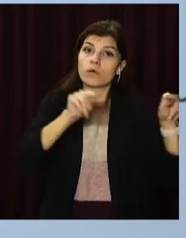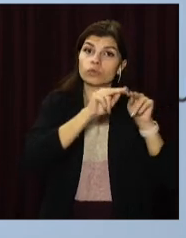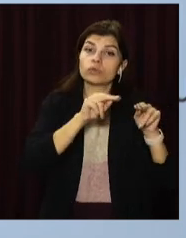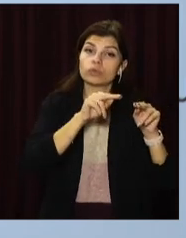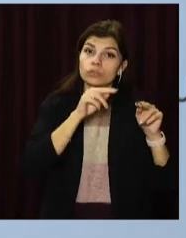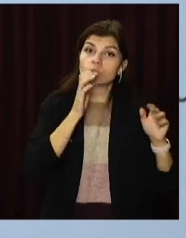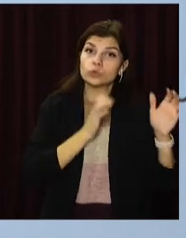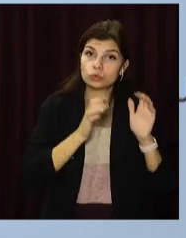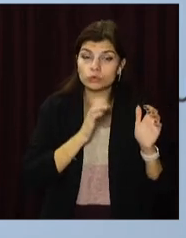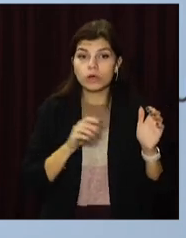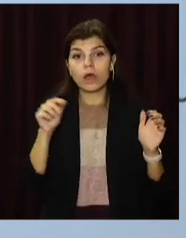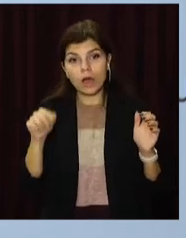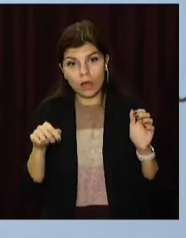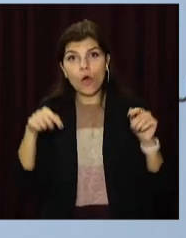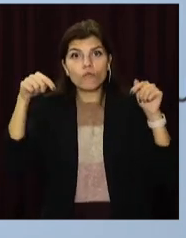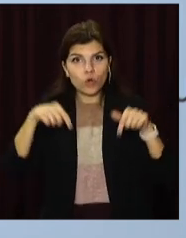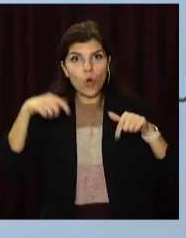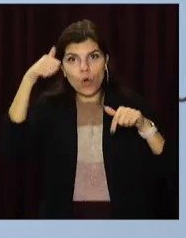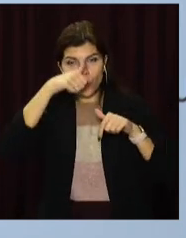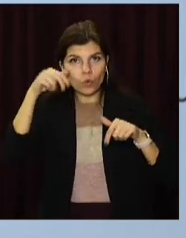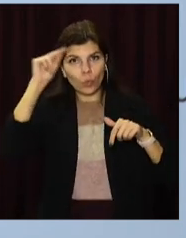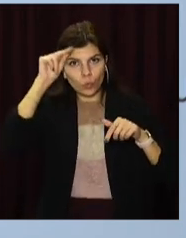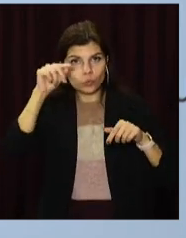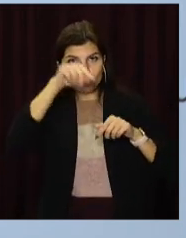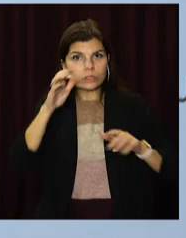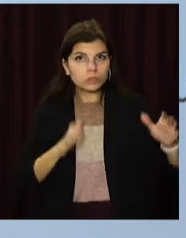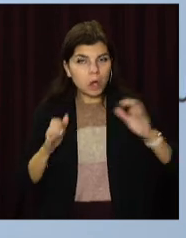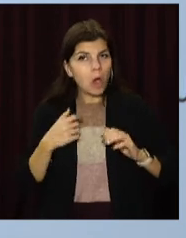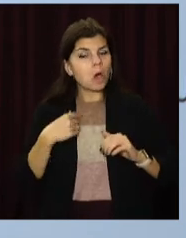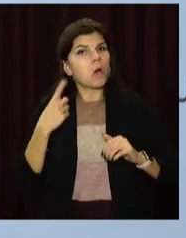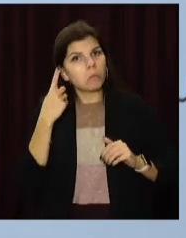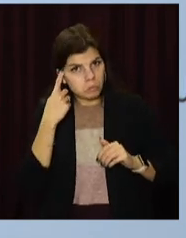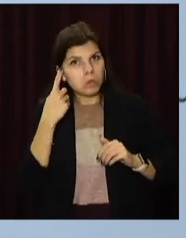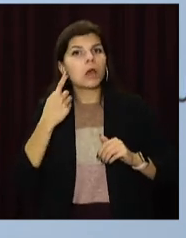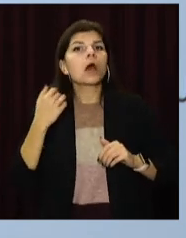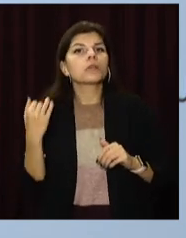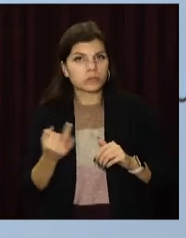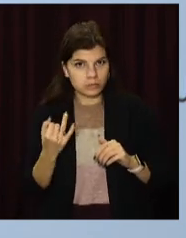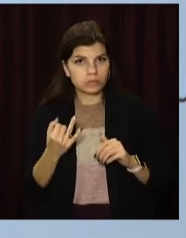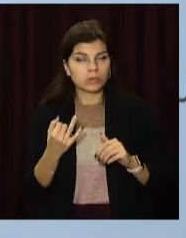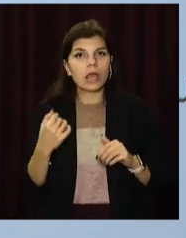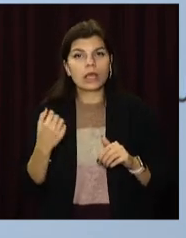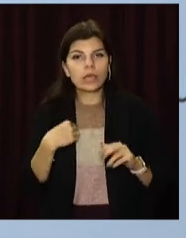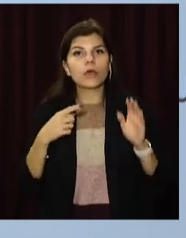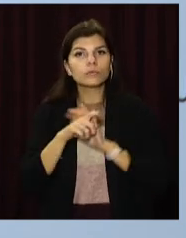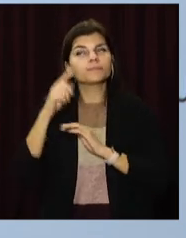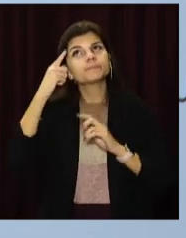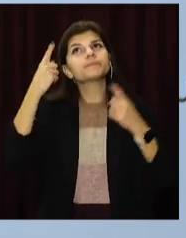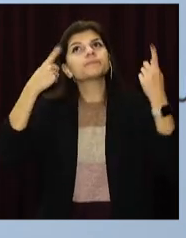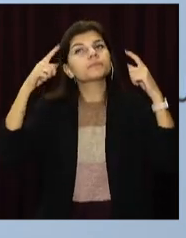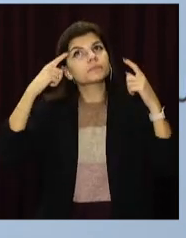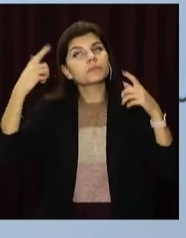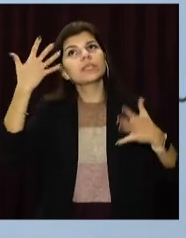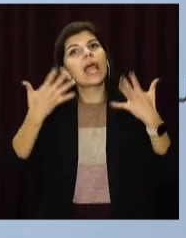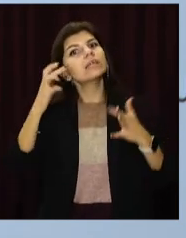навчався в тому ж році. І мене це зацікавило. Я вирішила уявити, якщо б